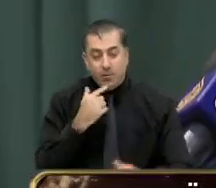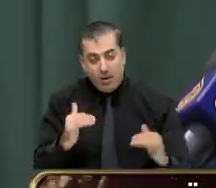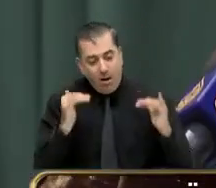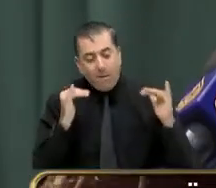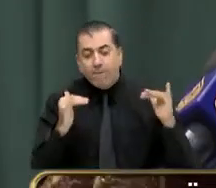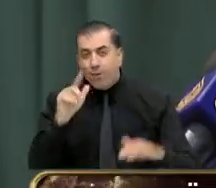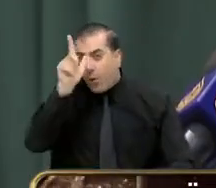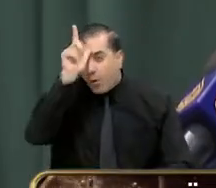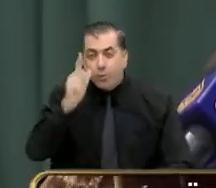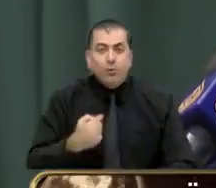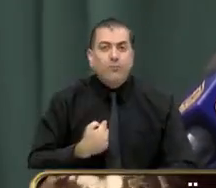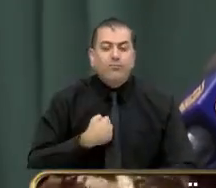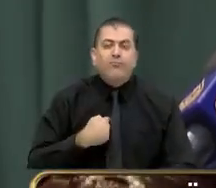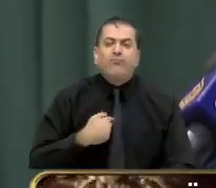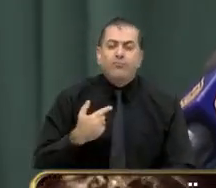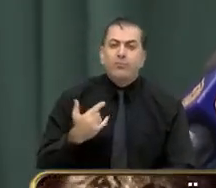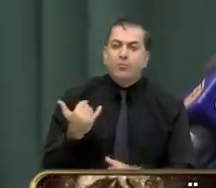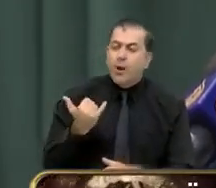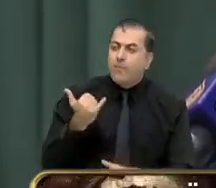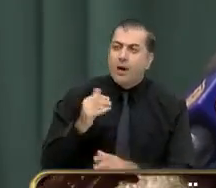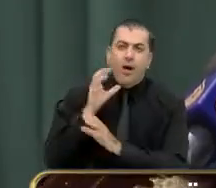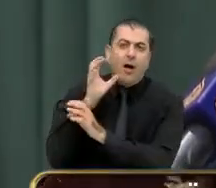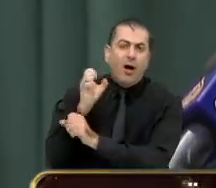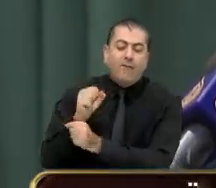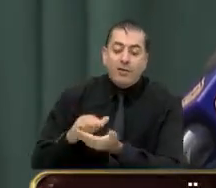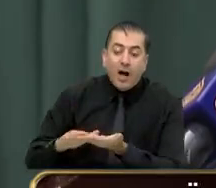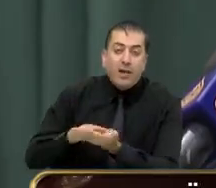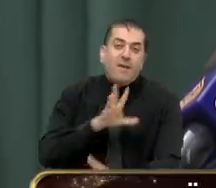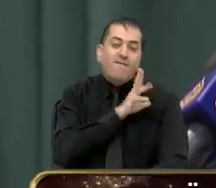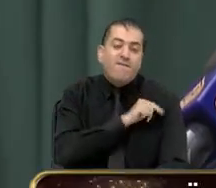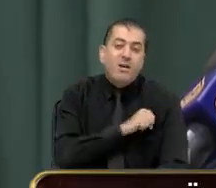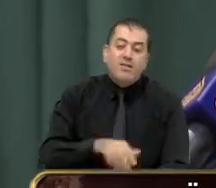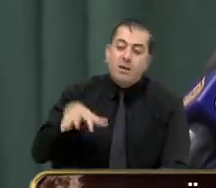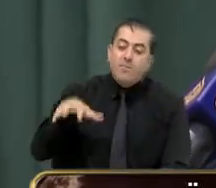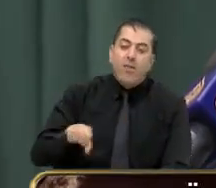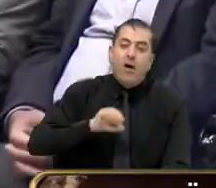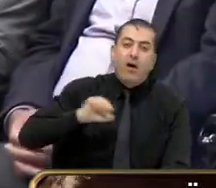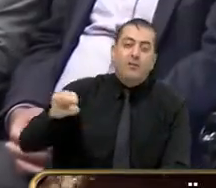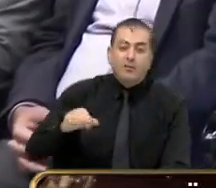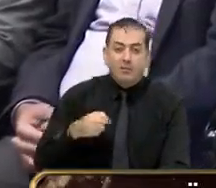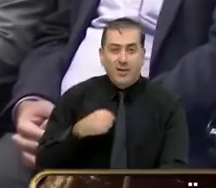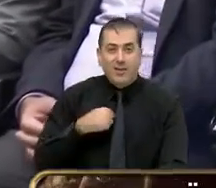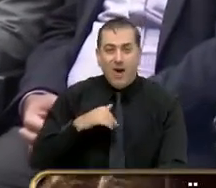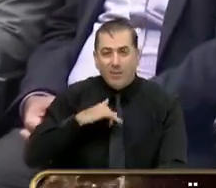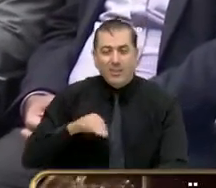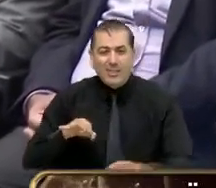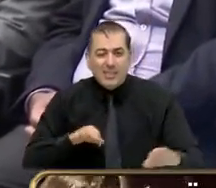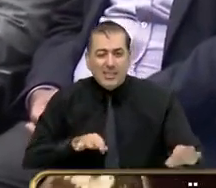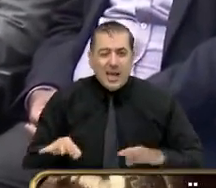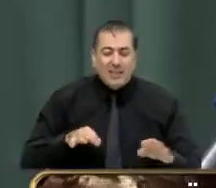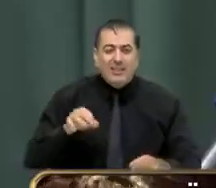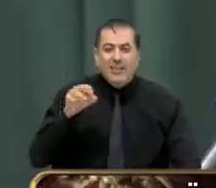في الدفاع بكل ما من شأنه تعزيز البقاء الفلسطيني، ويقف سدا منيعا أمام